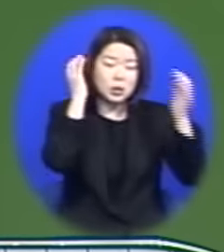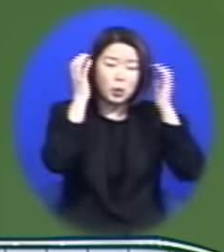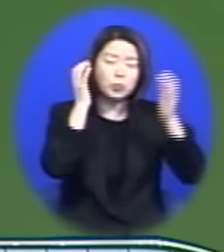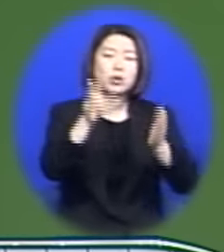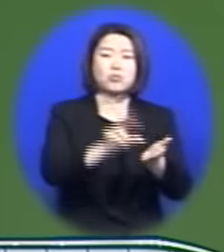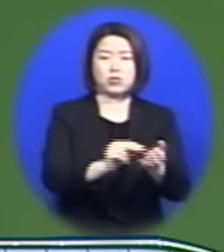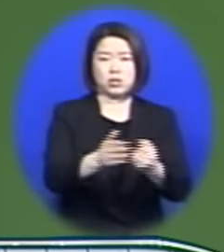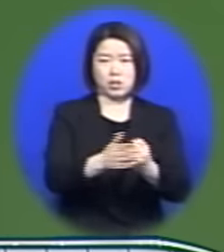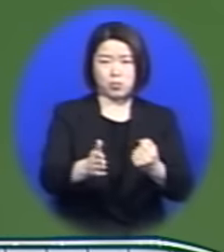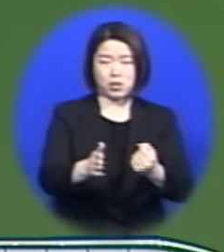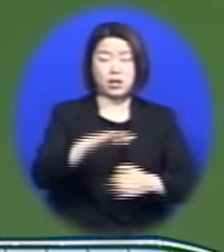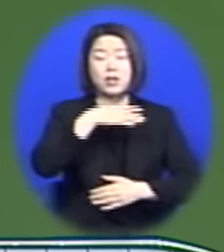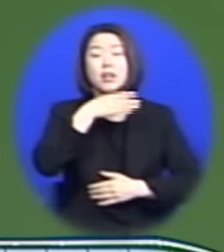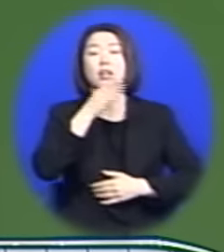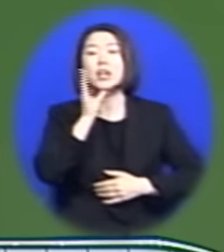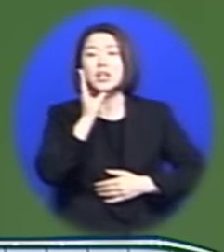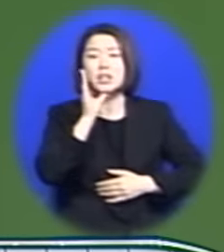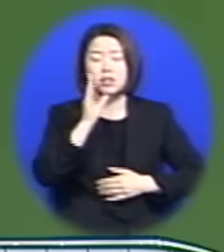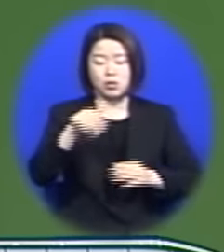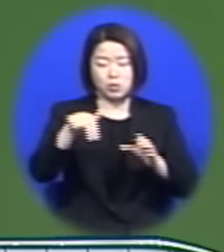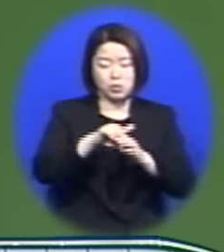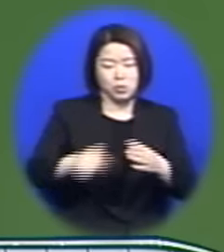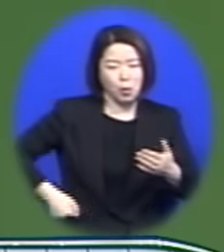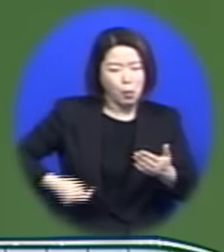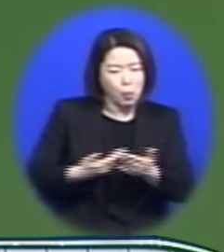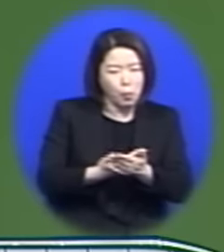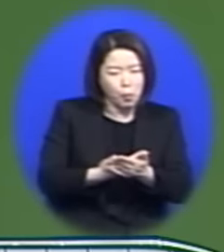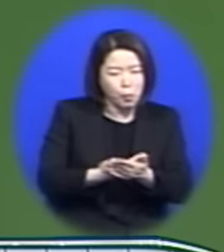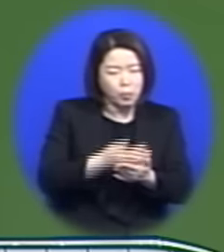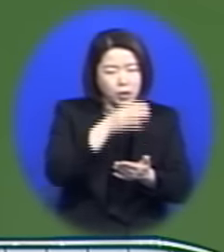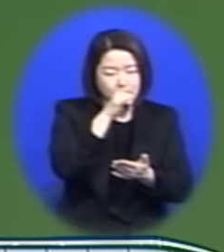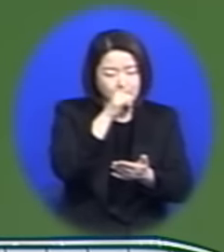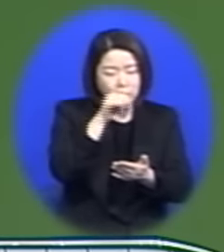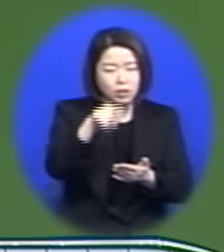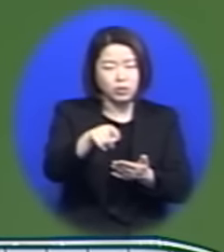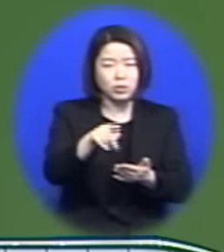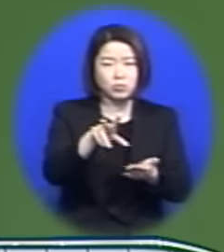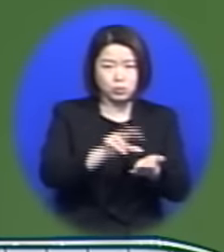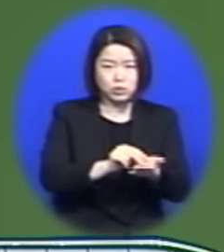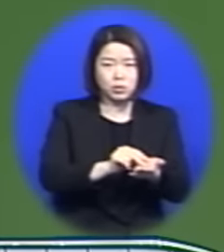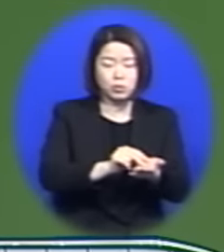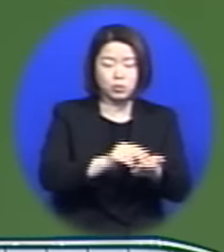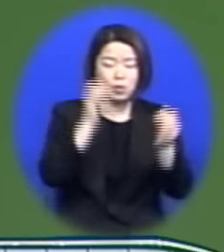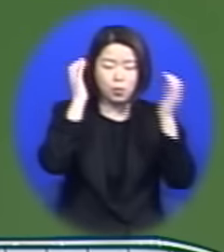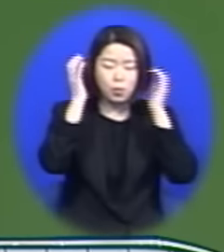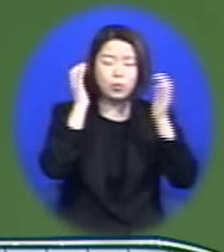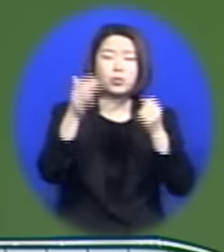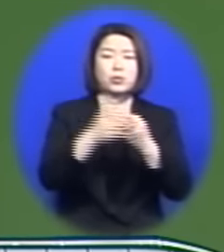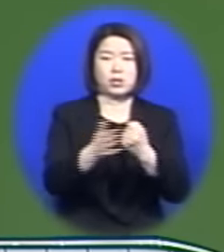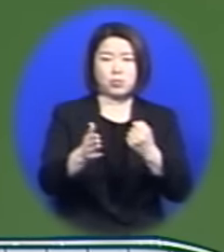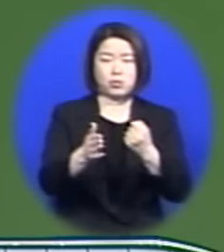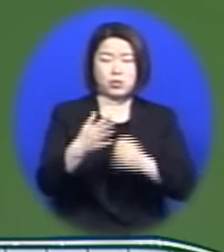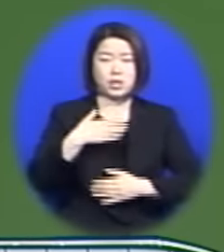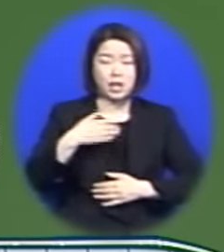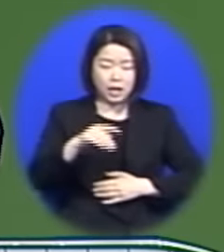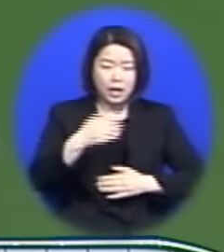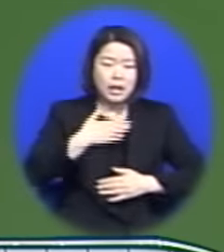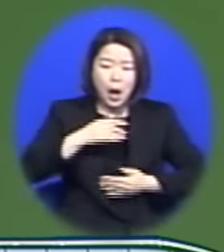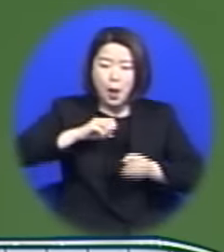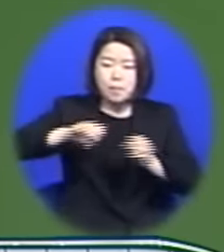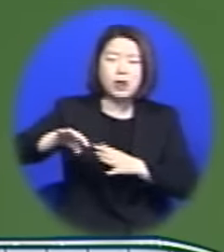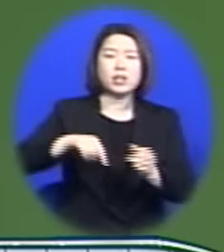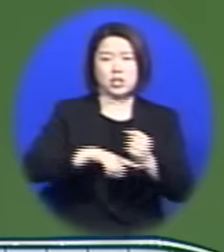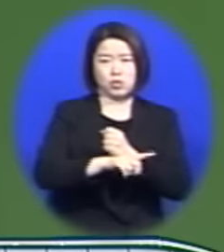회의를 느낀 것도이 고통의 문제 때문이다 고통의 문제는 결국 내가 믿음을 버린 이유이기도 하다 나는